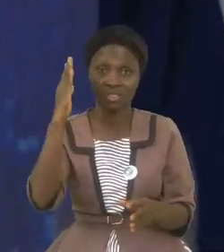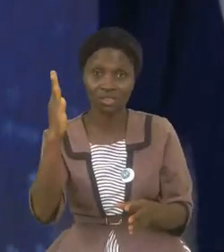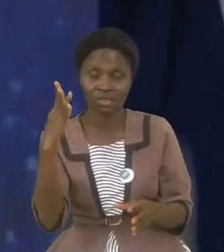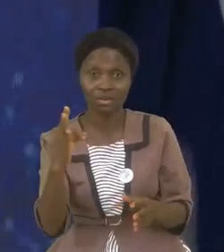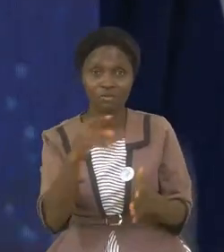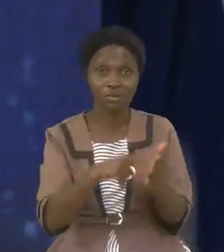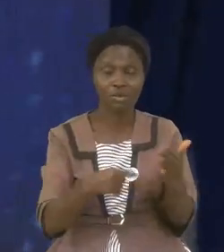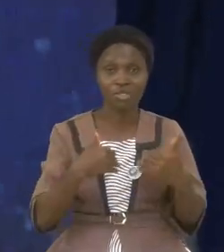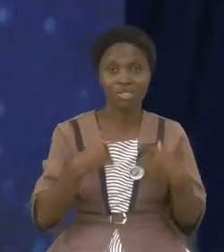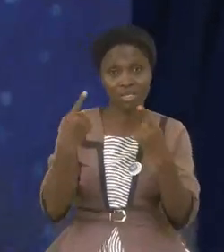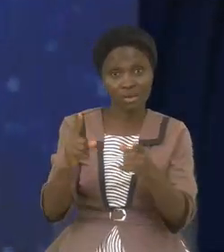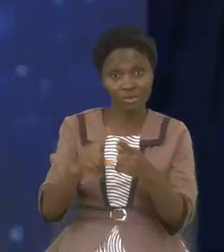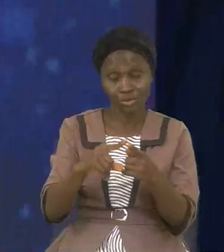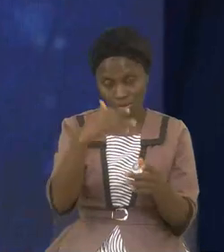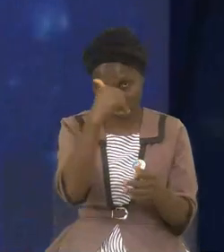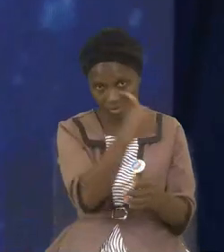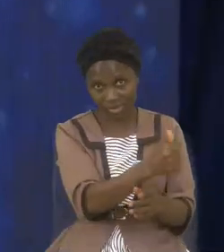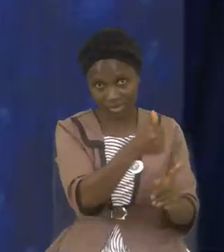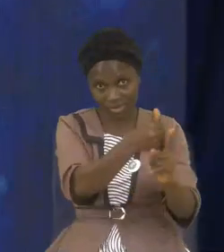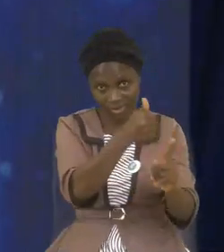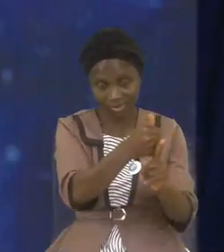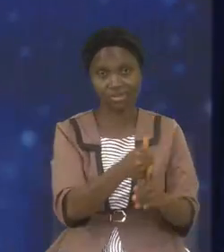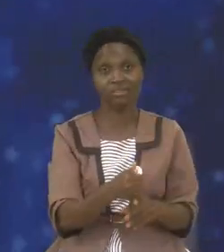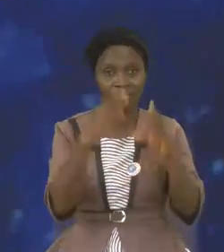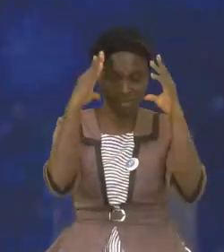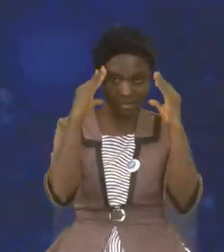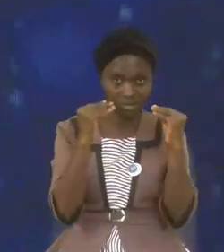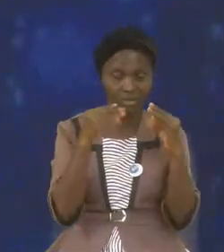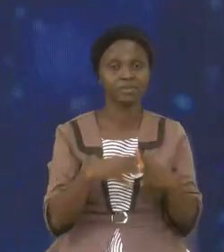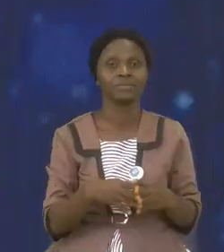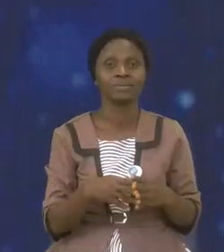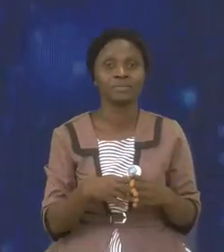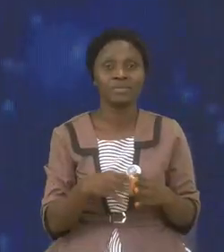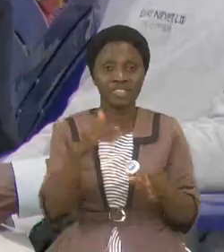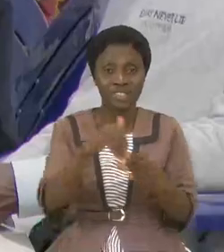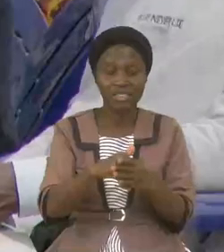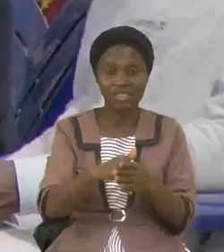Meshach et Abednego, le témoignage de ce qui lui est arrivé.